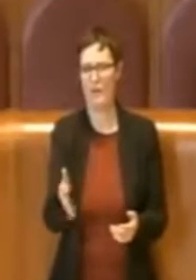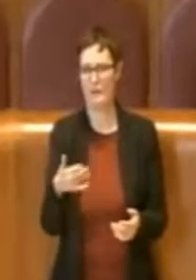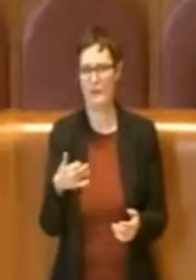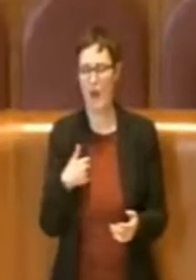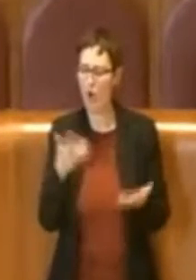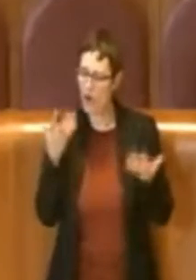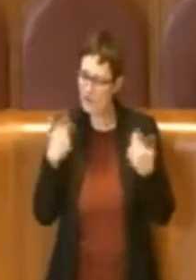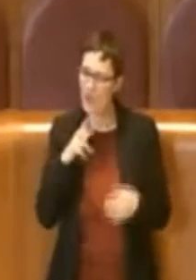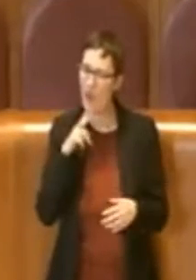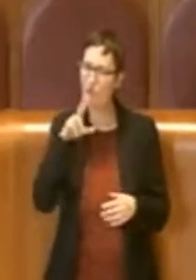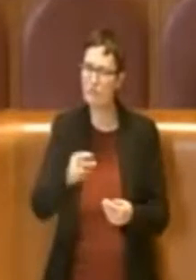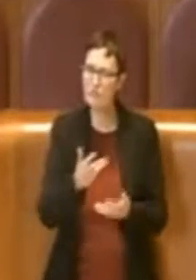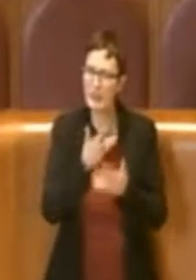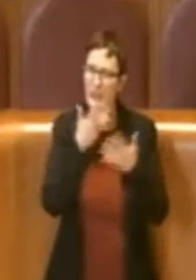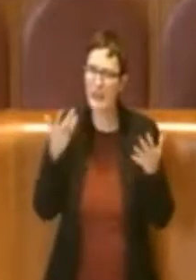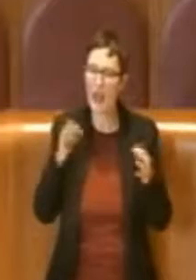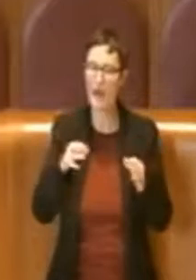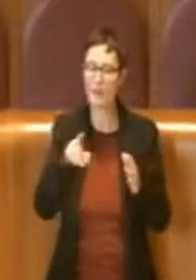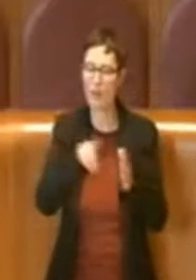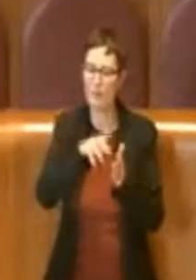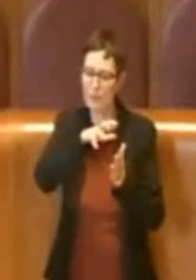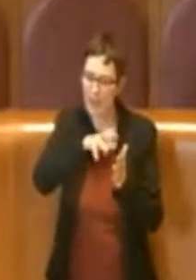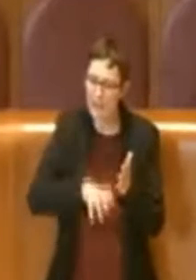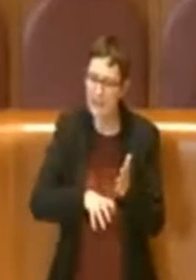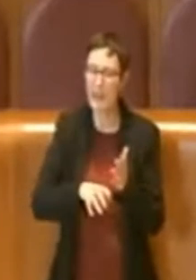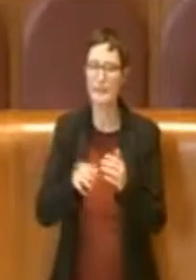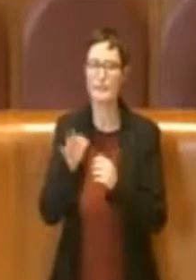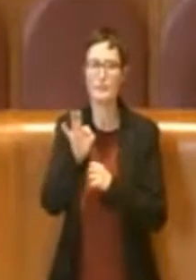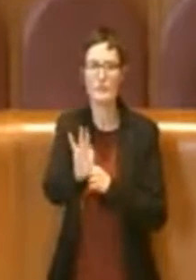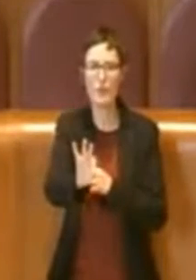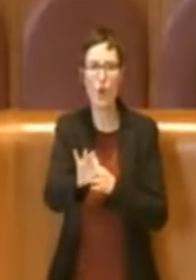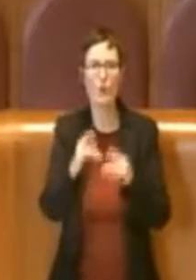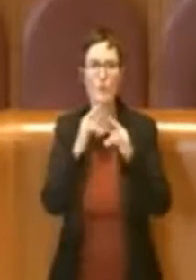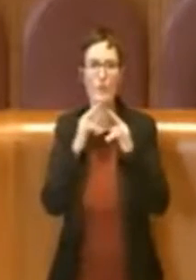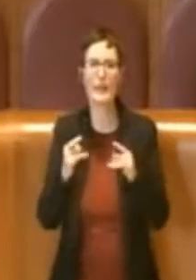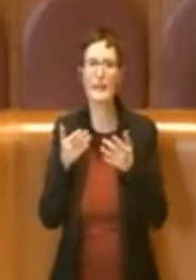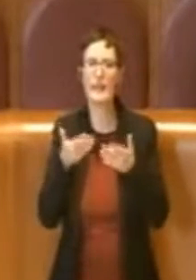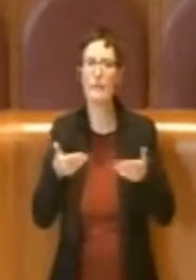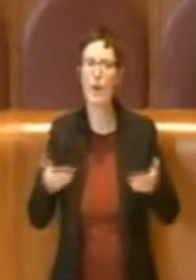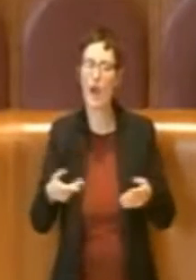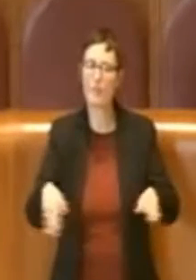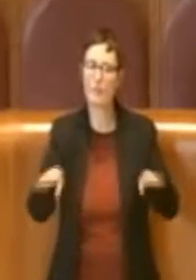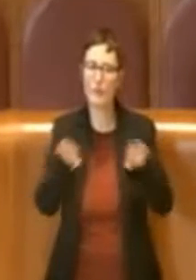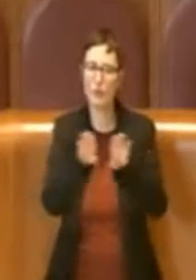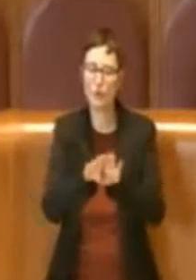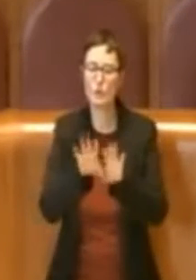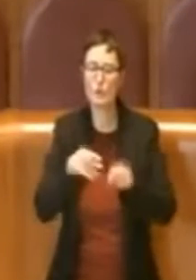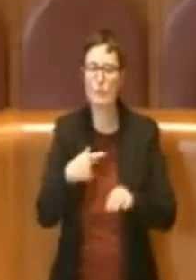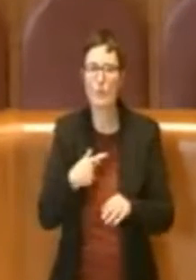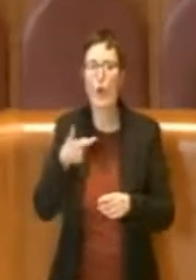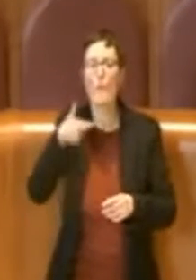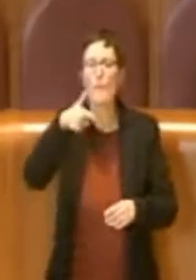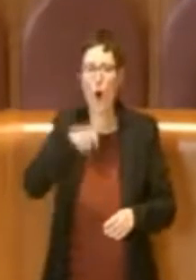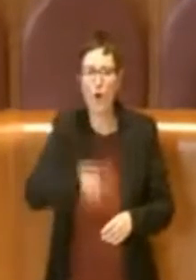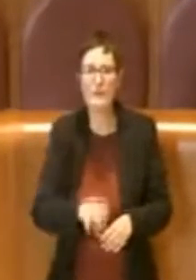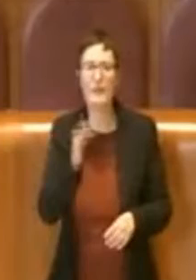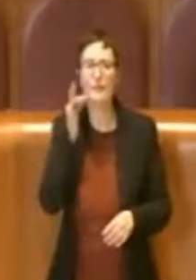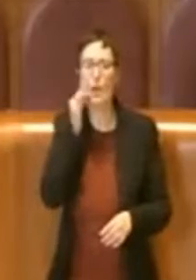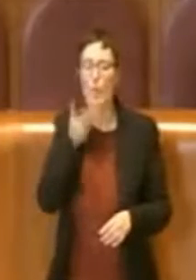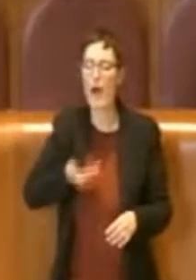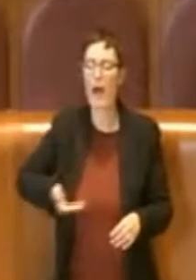campi abbiamo avuto il coraggio di dire le motivazioni anche umanitarie per cui vogliamo fare questo non solo economiche ma soprattutto